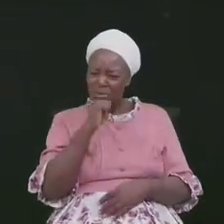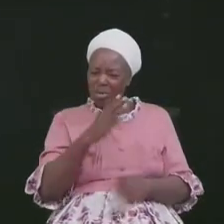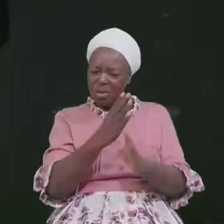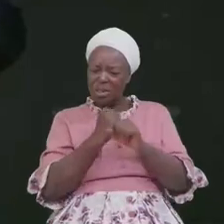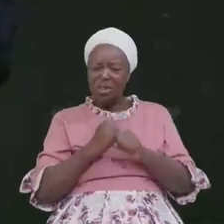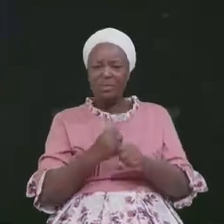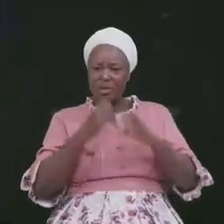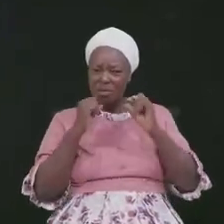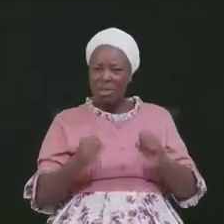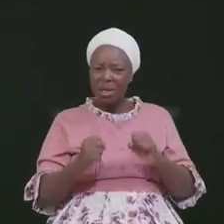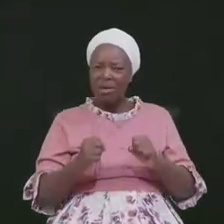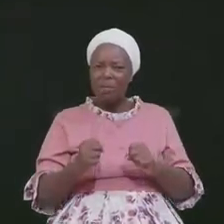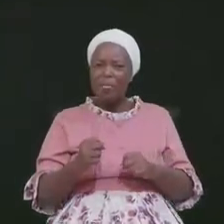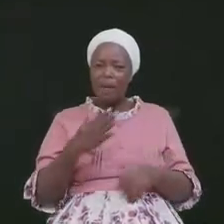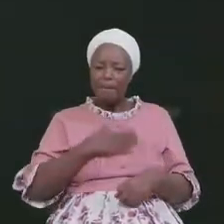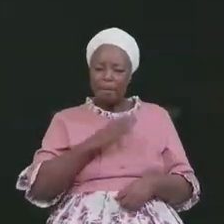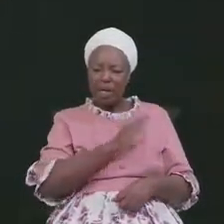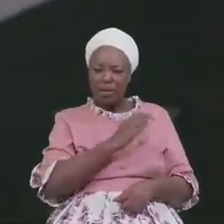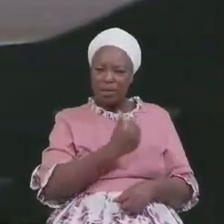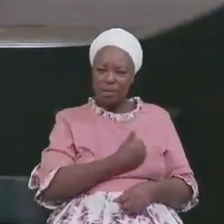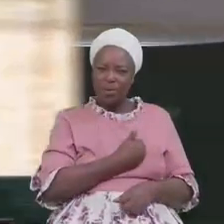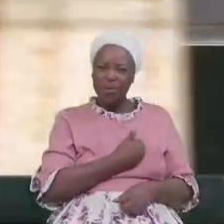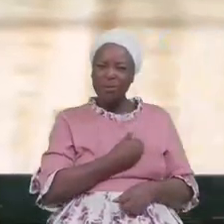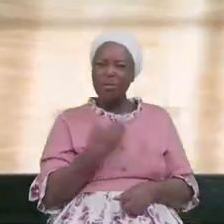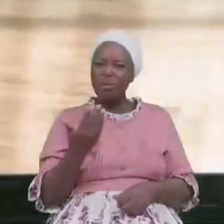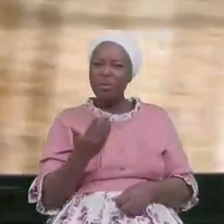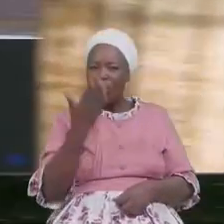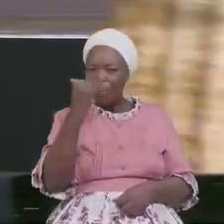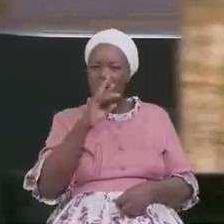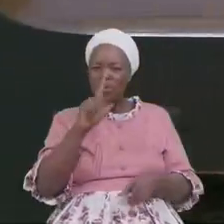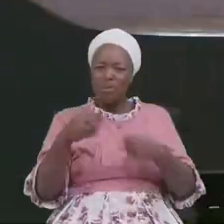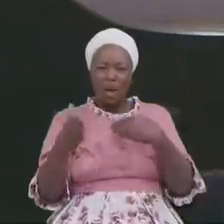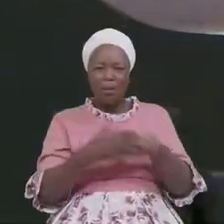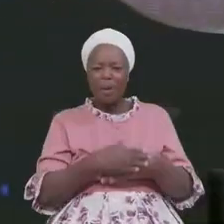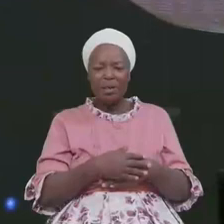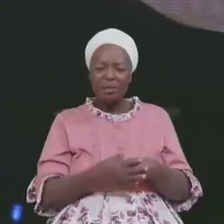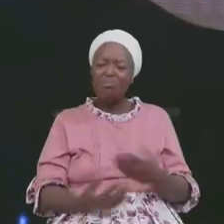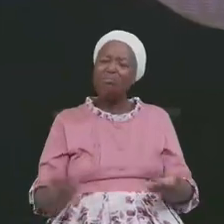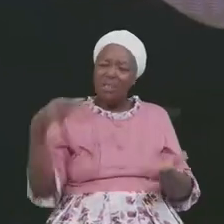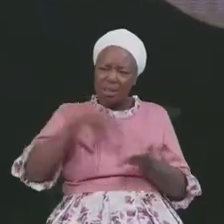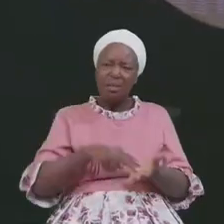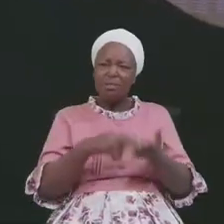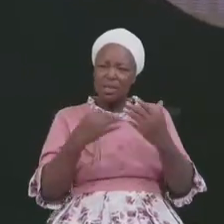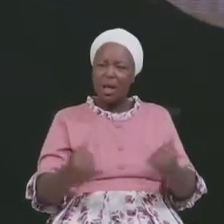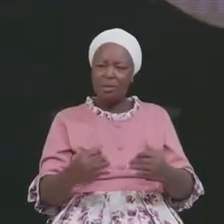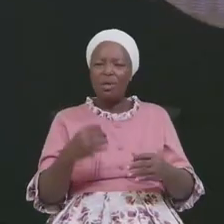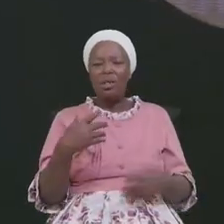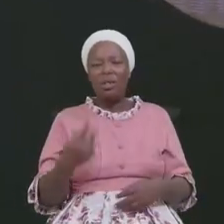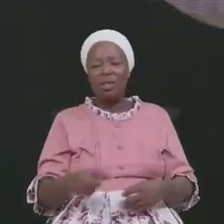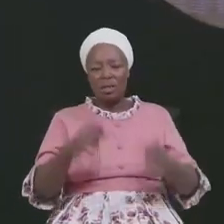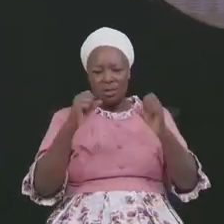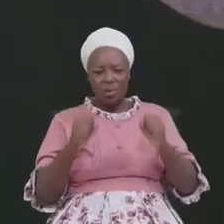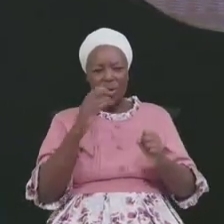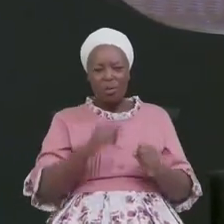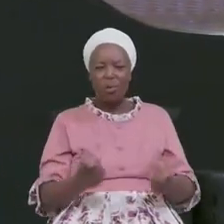âme? Pourquoi est-ce que tu penses et tu retournes? Lève-toi! La force va te rencontrer comme tu